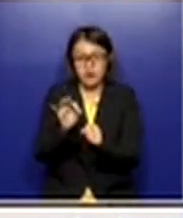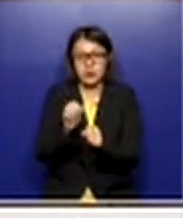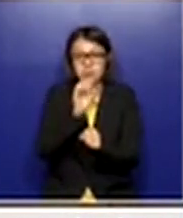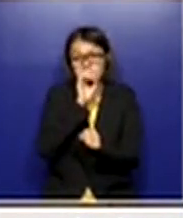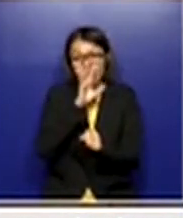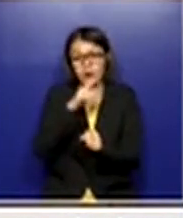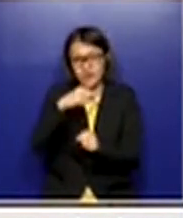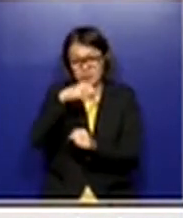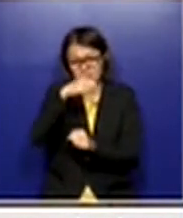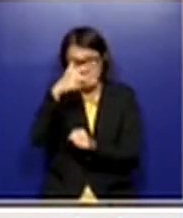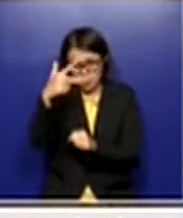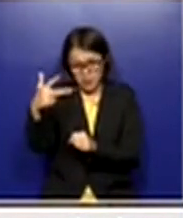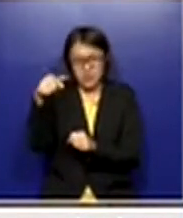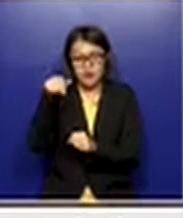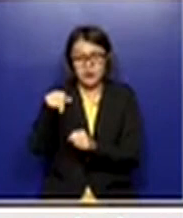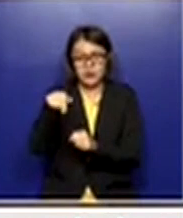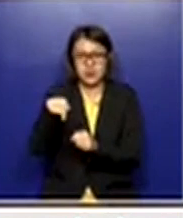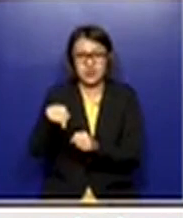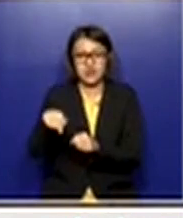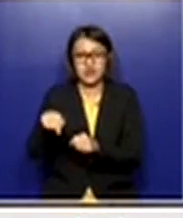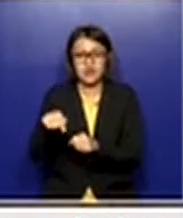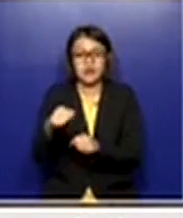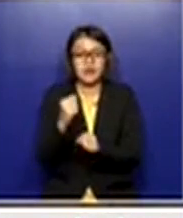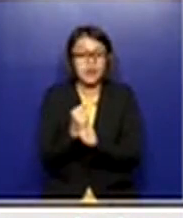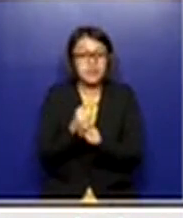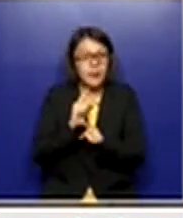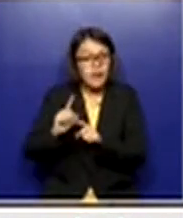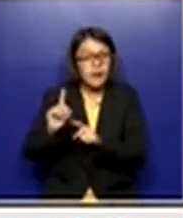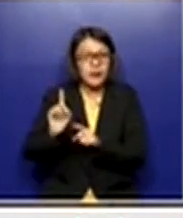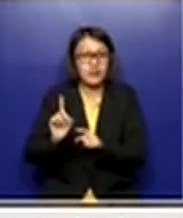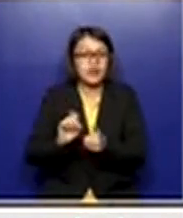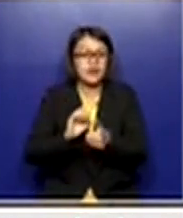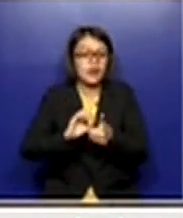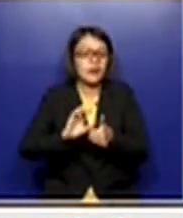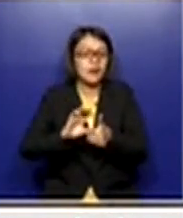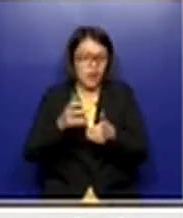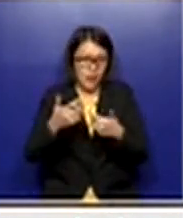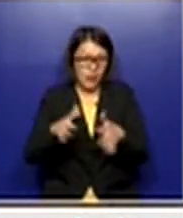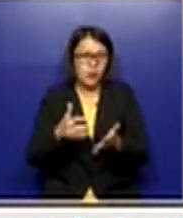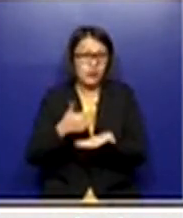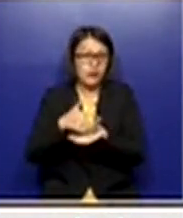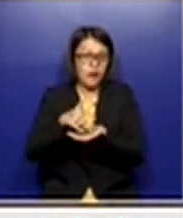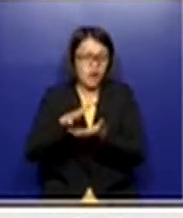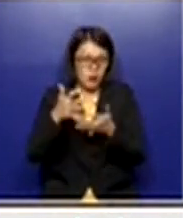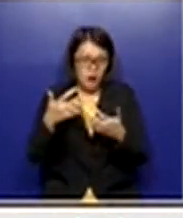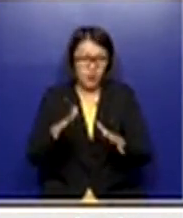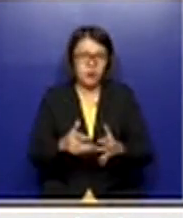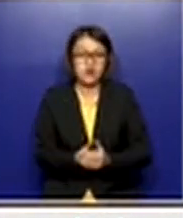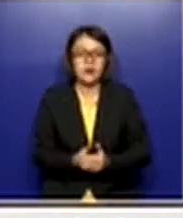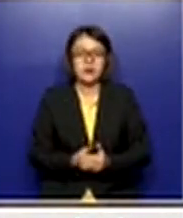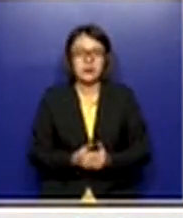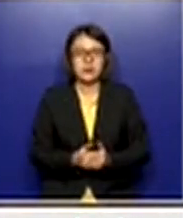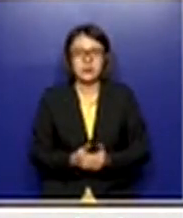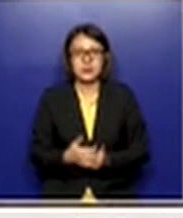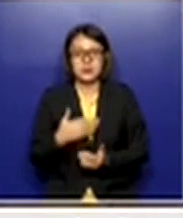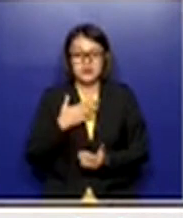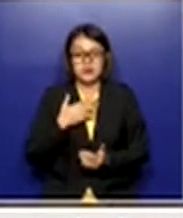ไทย PBS นั้นได้ทำอะไรบ้างเรียนได้นำเสนอไปแล้วตั้งแต่ตอนแรกจะอยากย้ำอีกทีค่ะว่าเรา